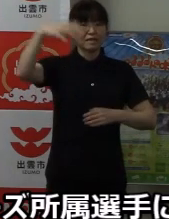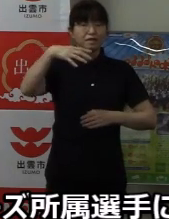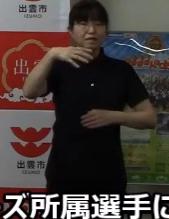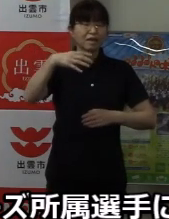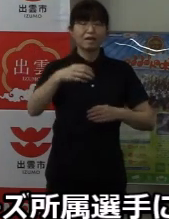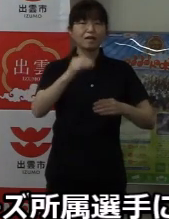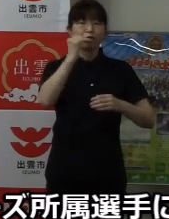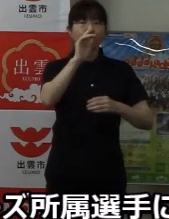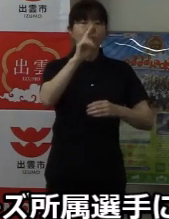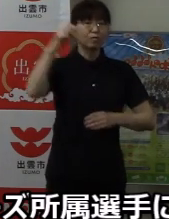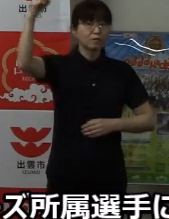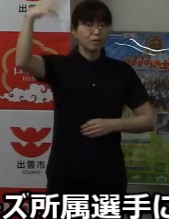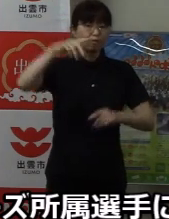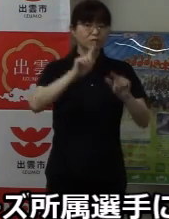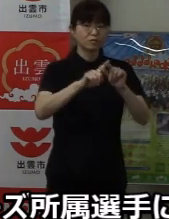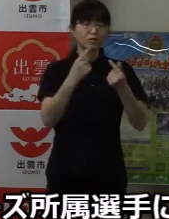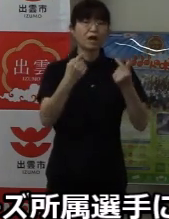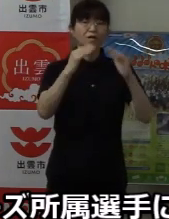っております。